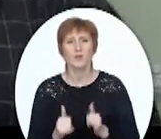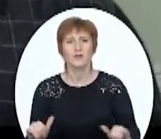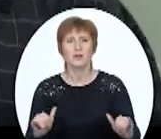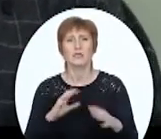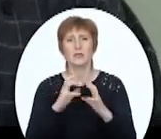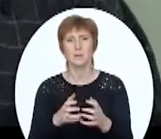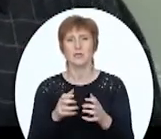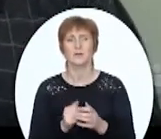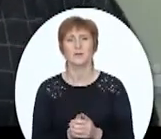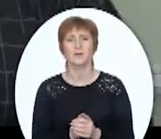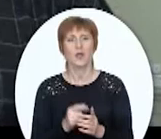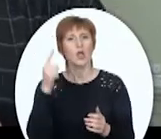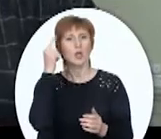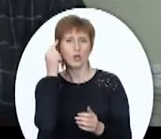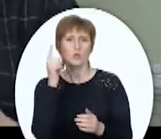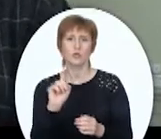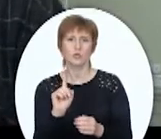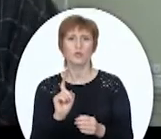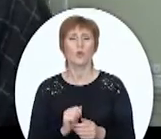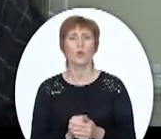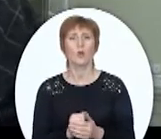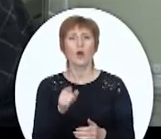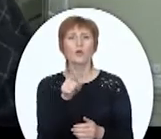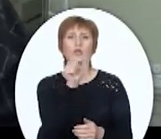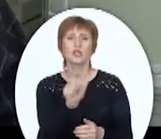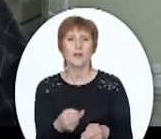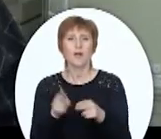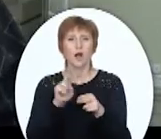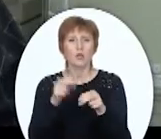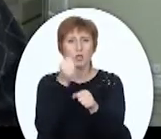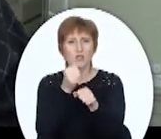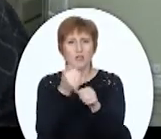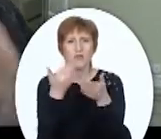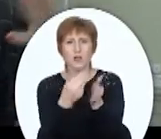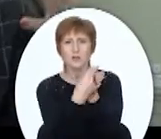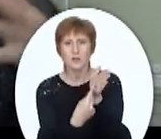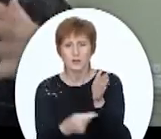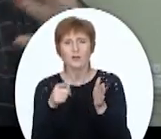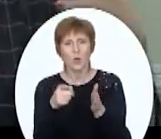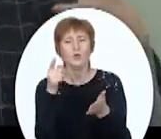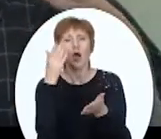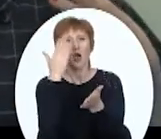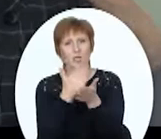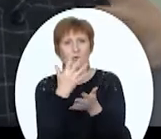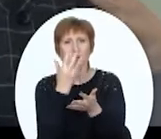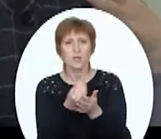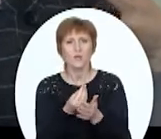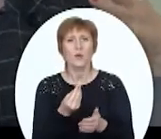мир. И тогда я думаю, что да, тот человек, который создавал это произведение, он имеет